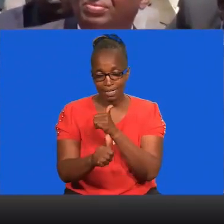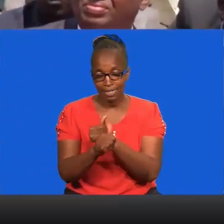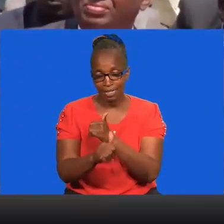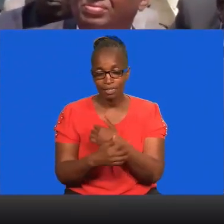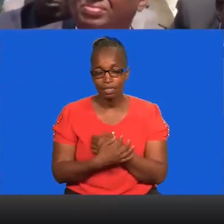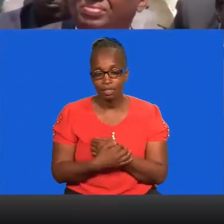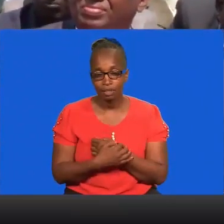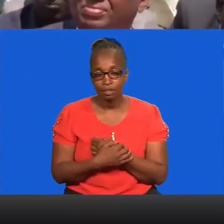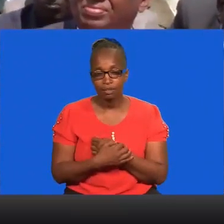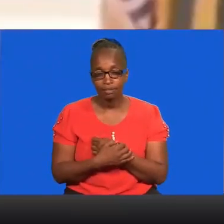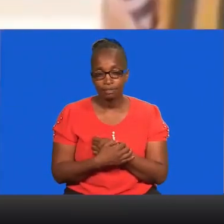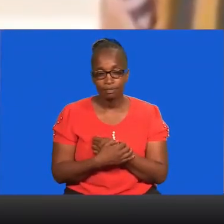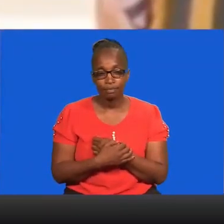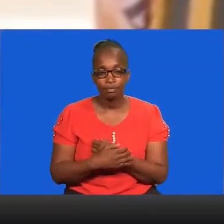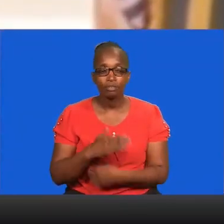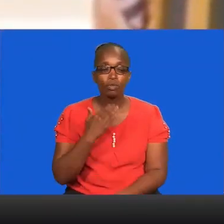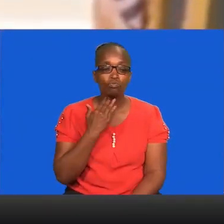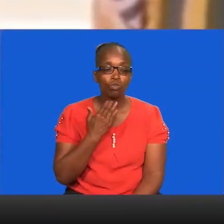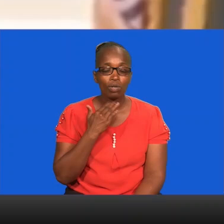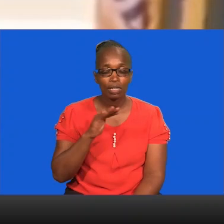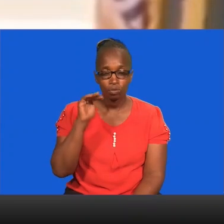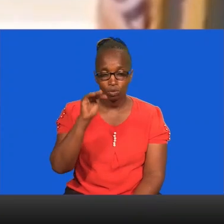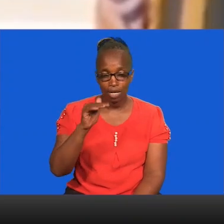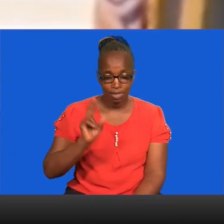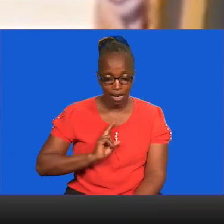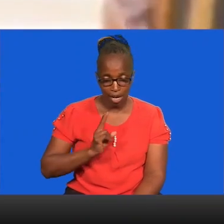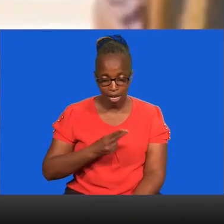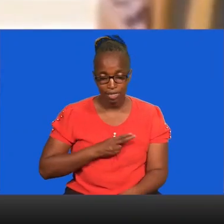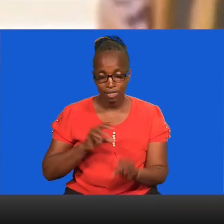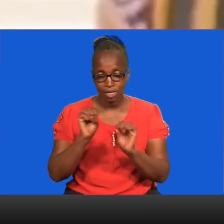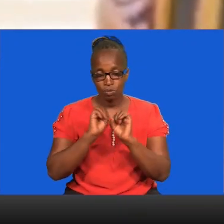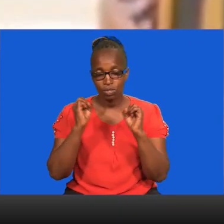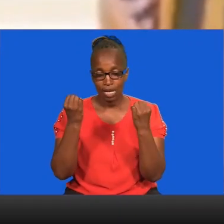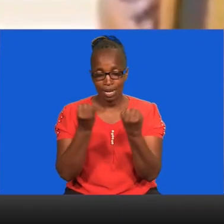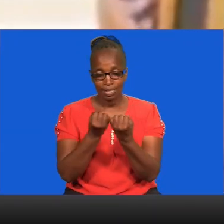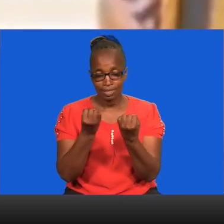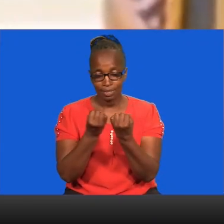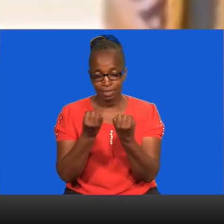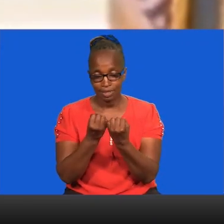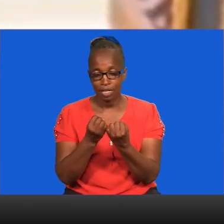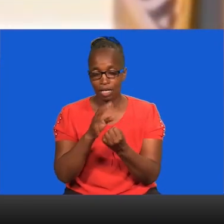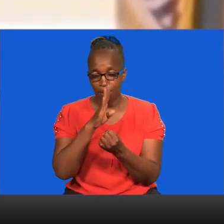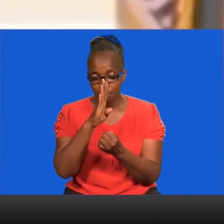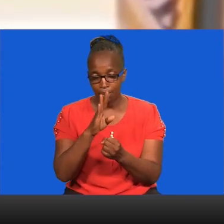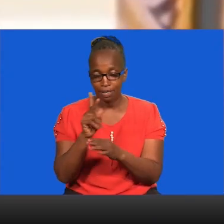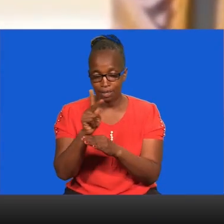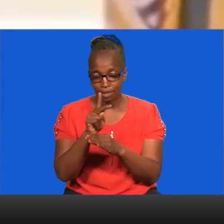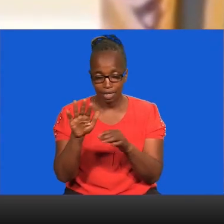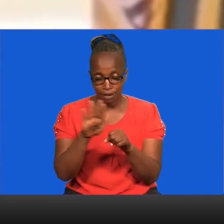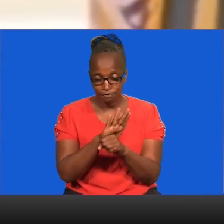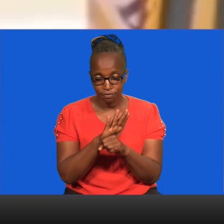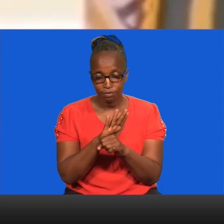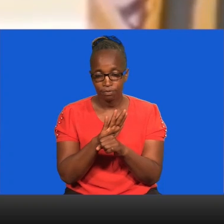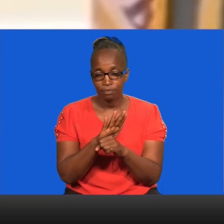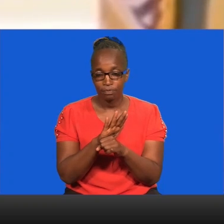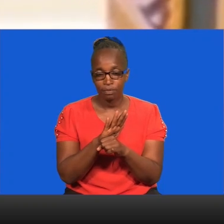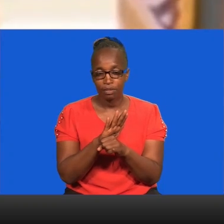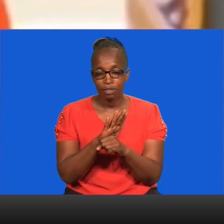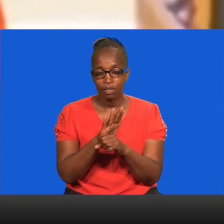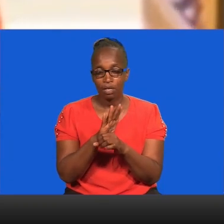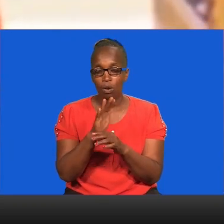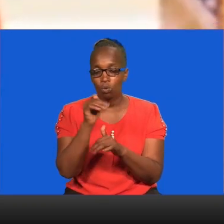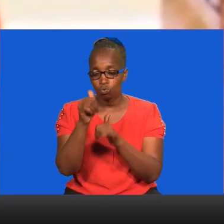ya kuangamiza. Want to ask us as a society to be careful